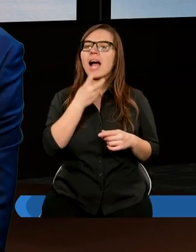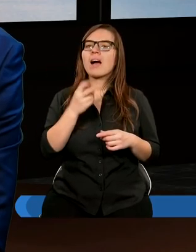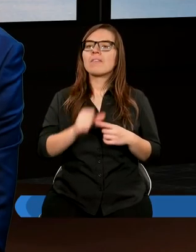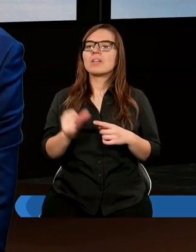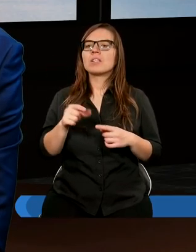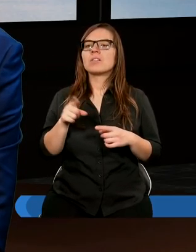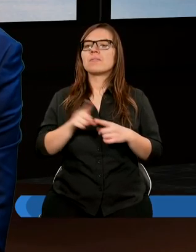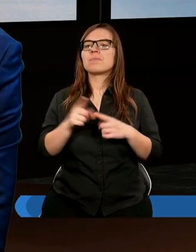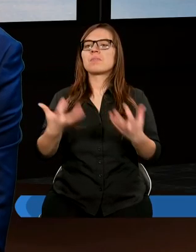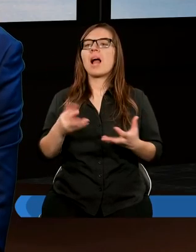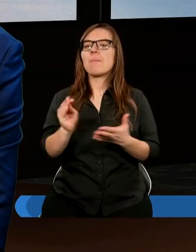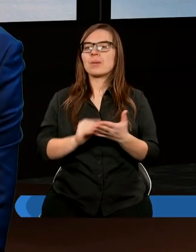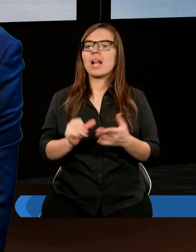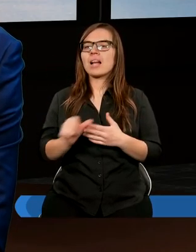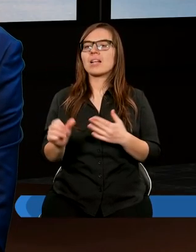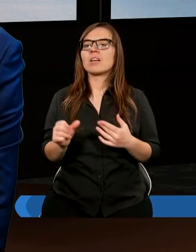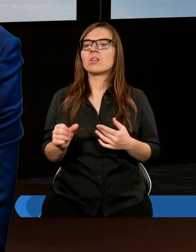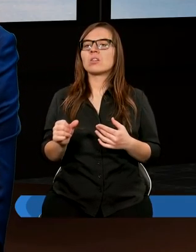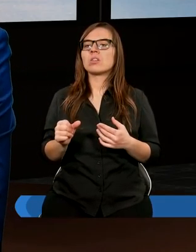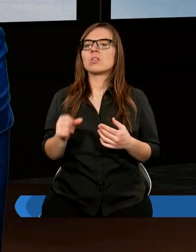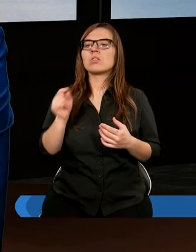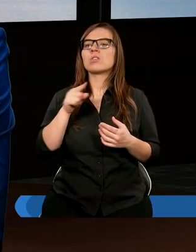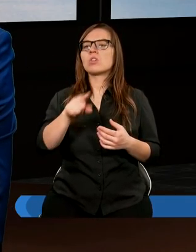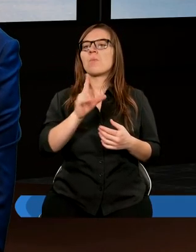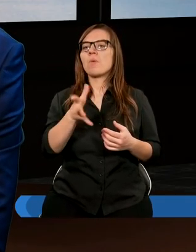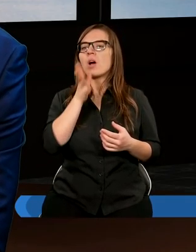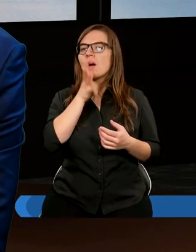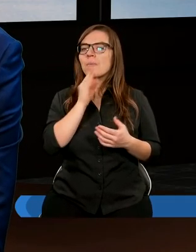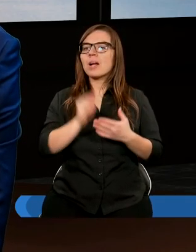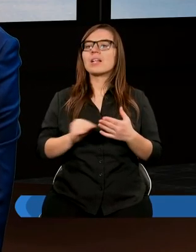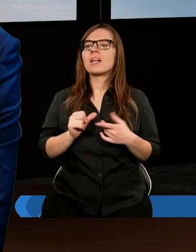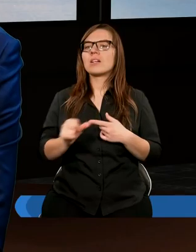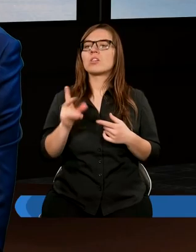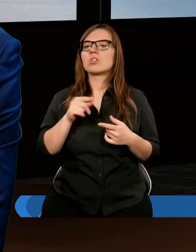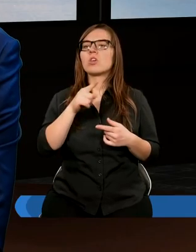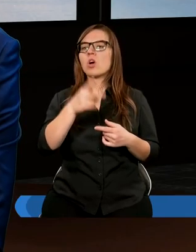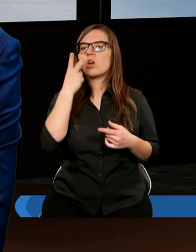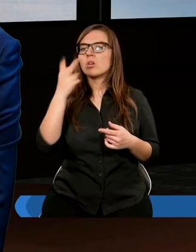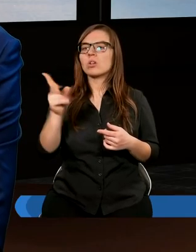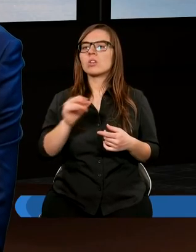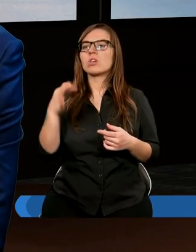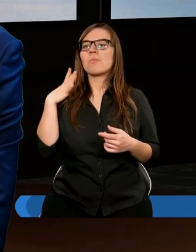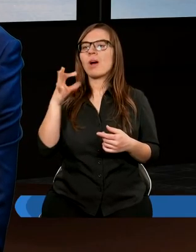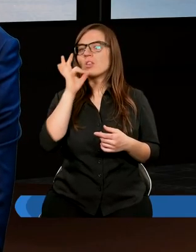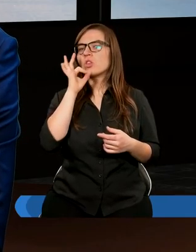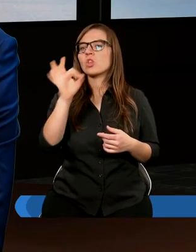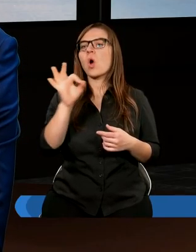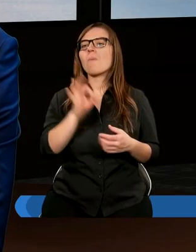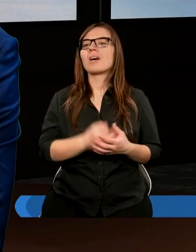w tekście jest napisane, chociaż to po hebrajsku jest napisane, że on zobaczył, że była dobra.